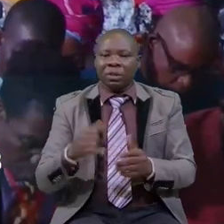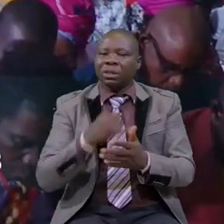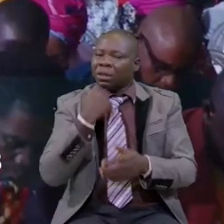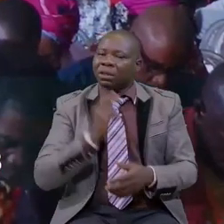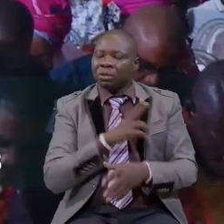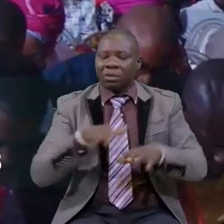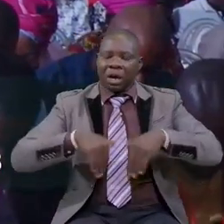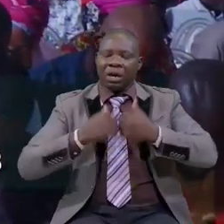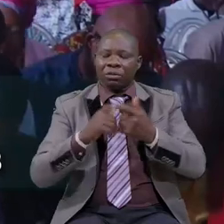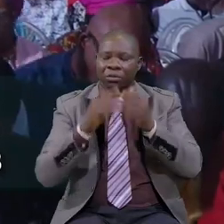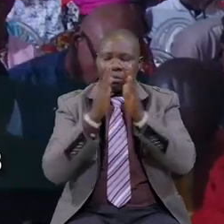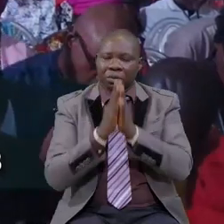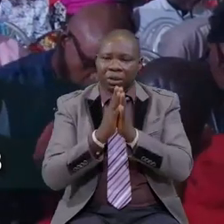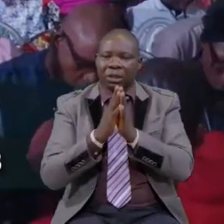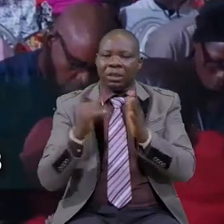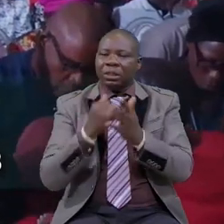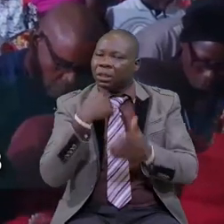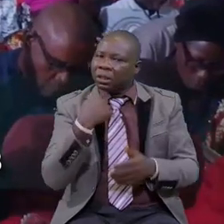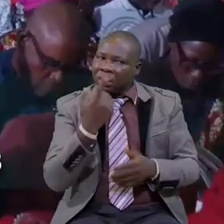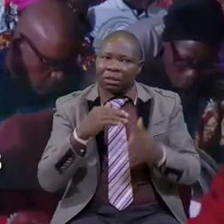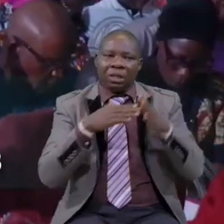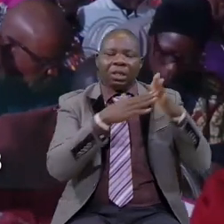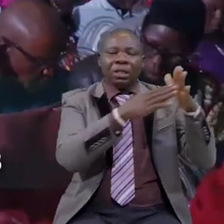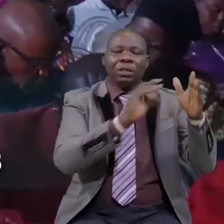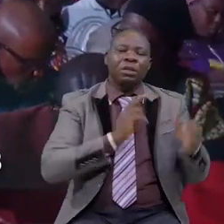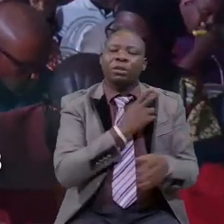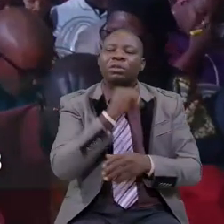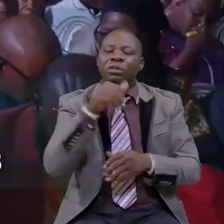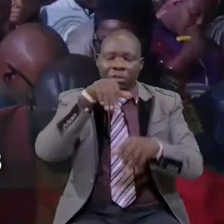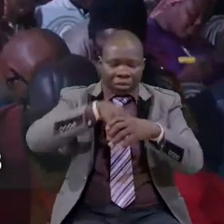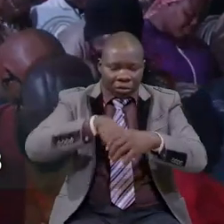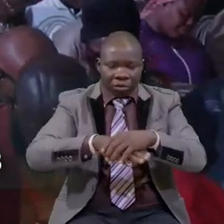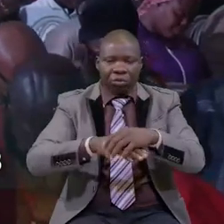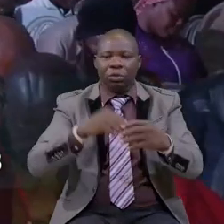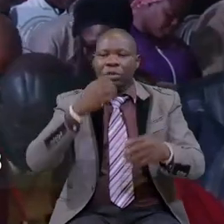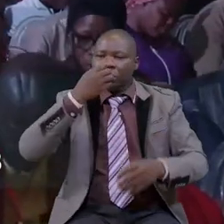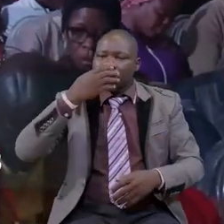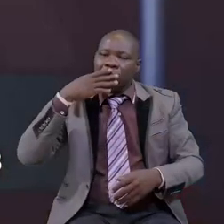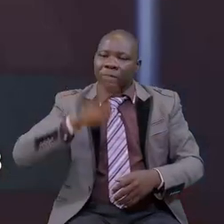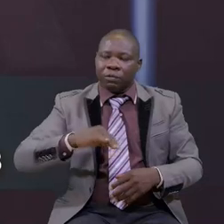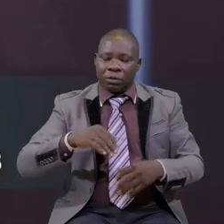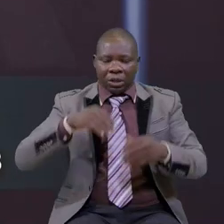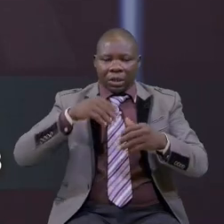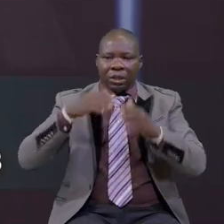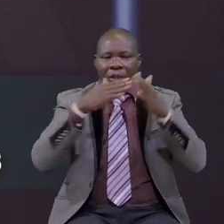dit comment prier. Ne nous conduit pas, ne nous induit pas en tentation. Matthieu 6, 13. Ne